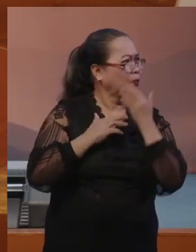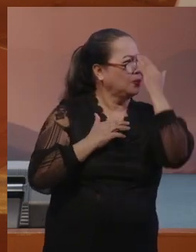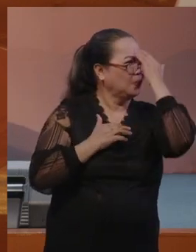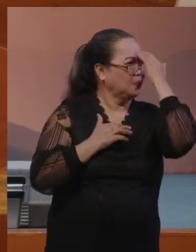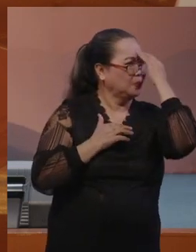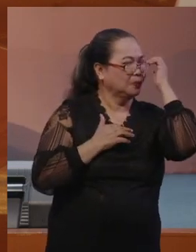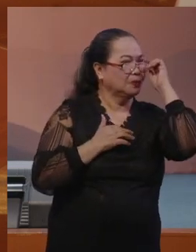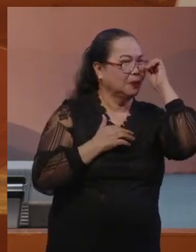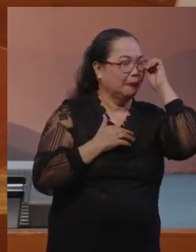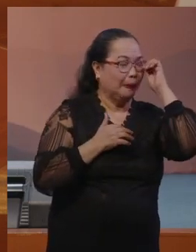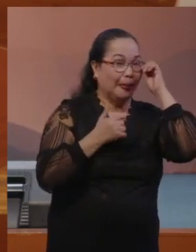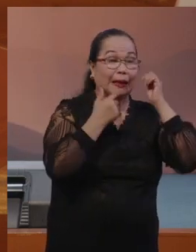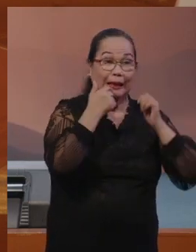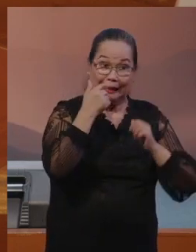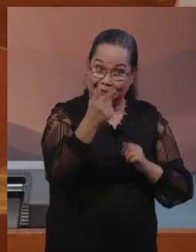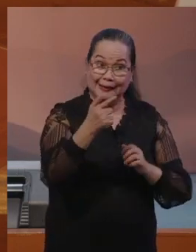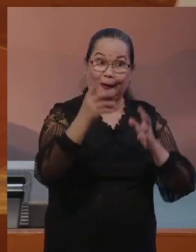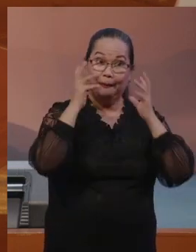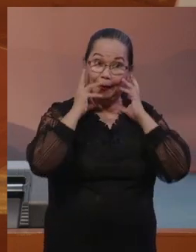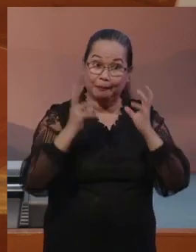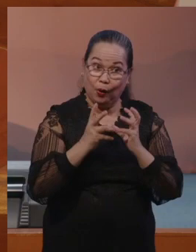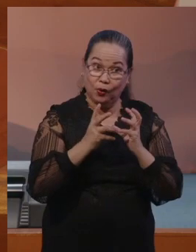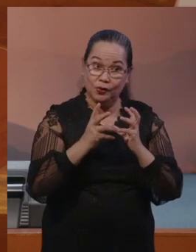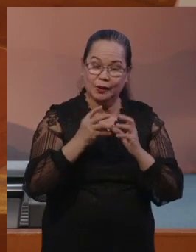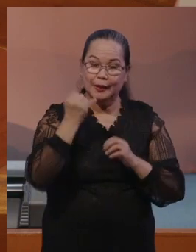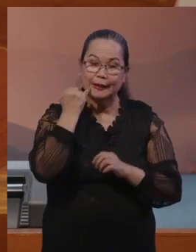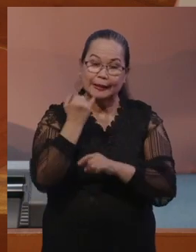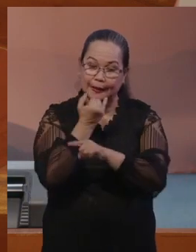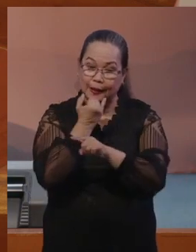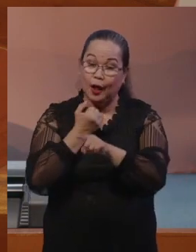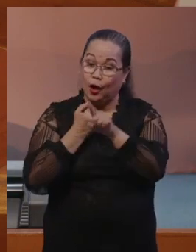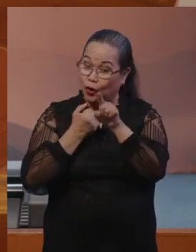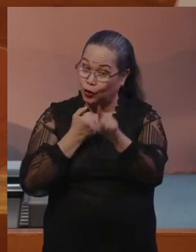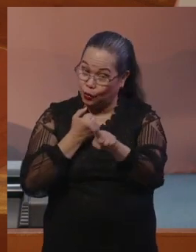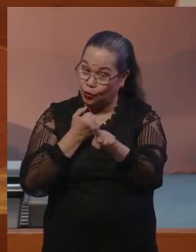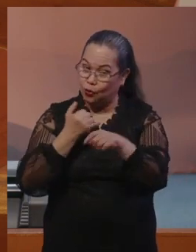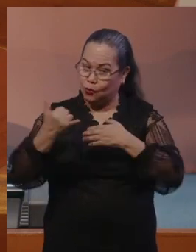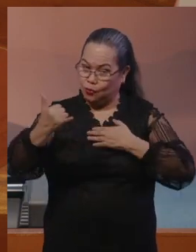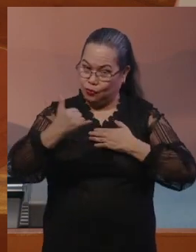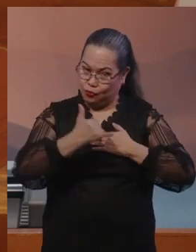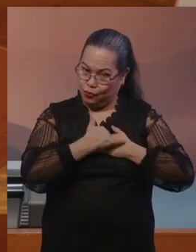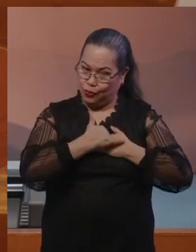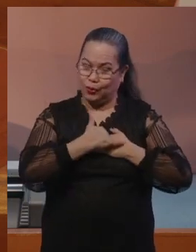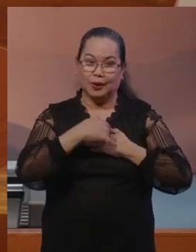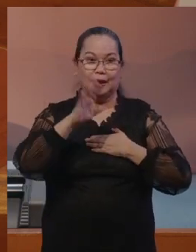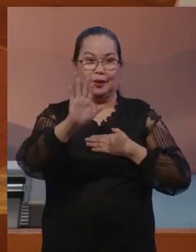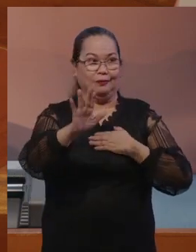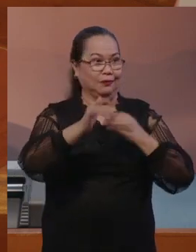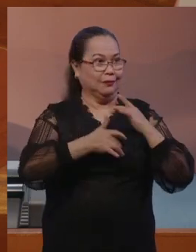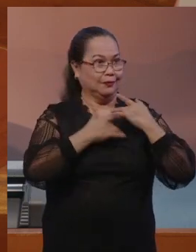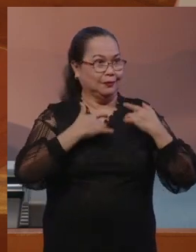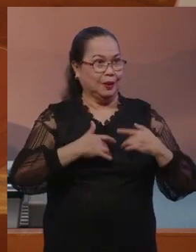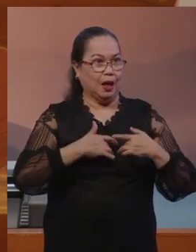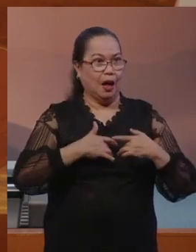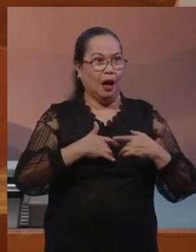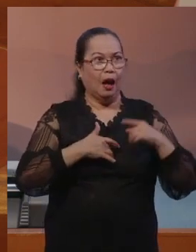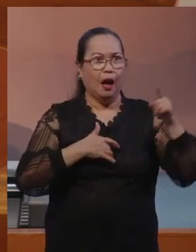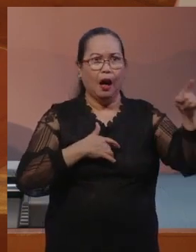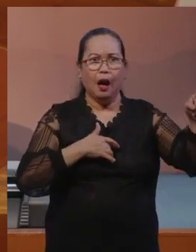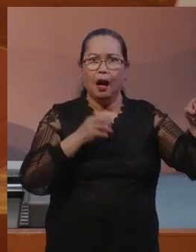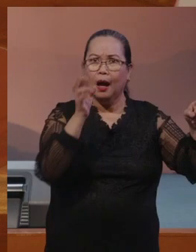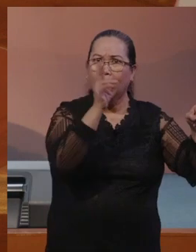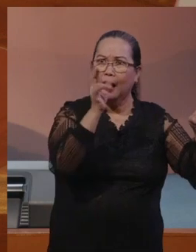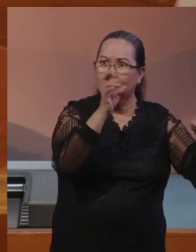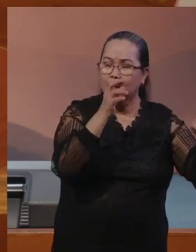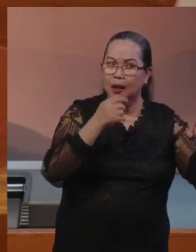Yung sinabi ni Moses sa Israel, lay it on your heart, nasa puso ni Rahab.